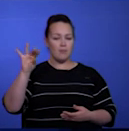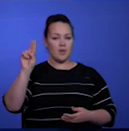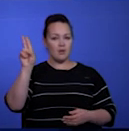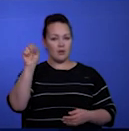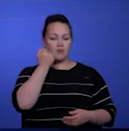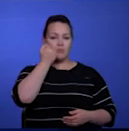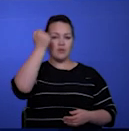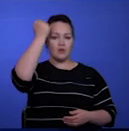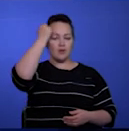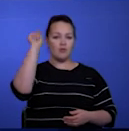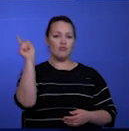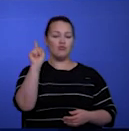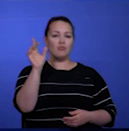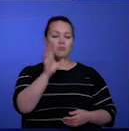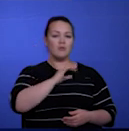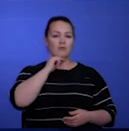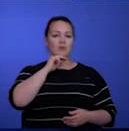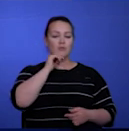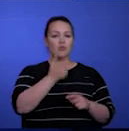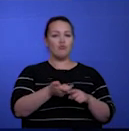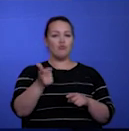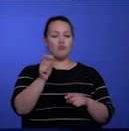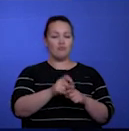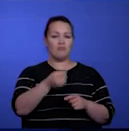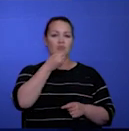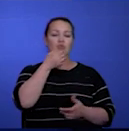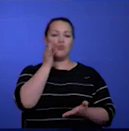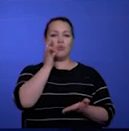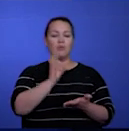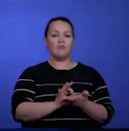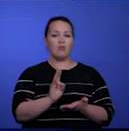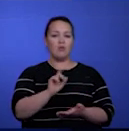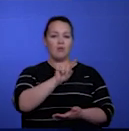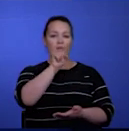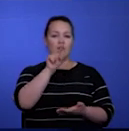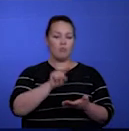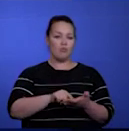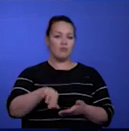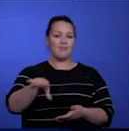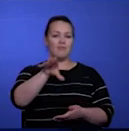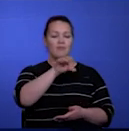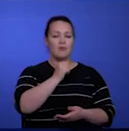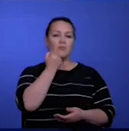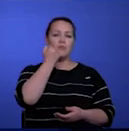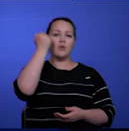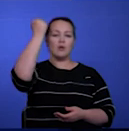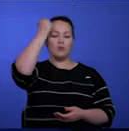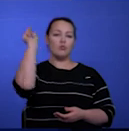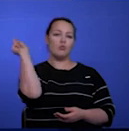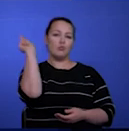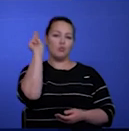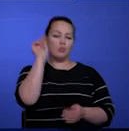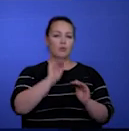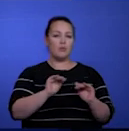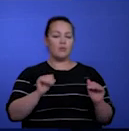внимательны и очень хорошо отвечали на все их вопросы я благодарю вас за урок ребята